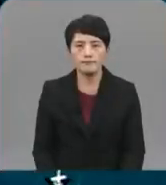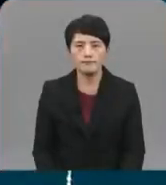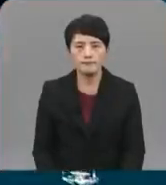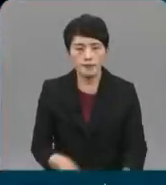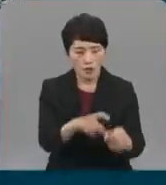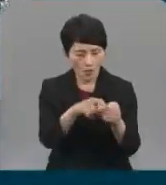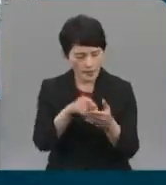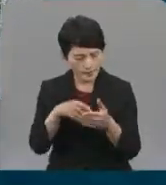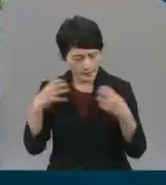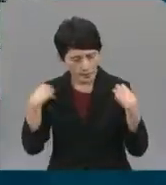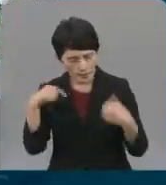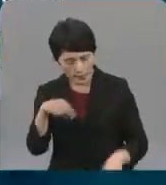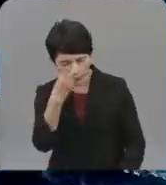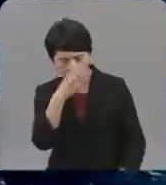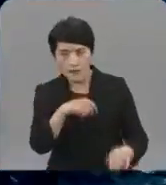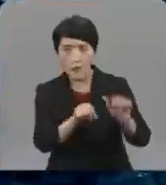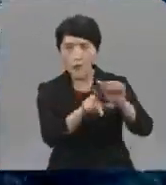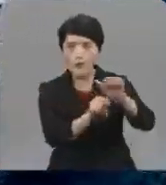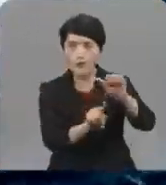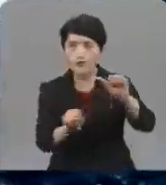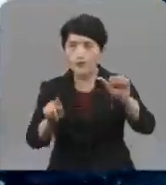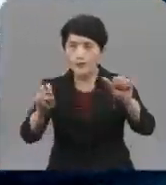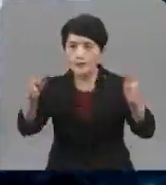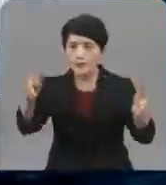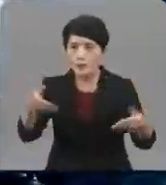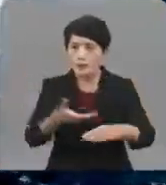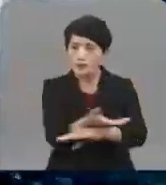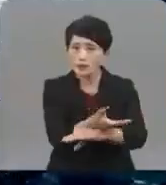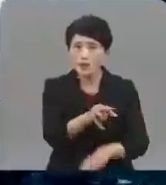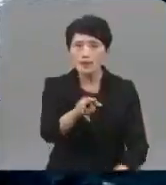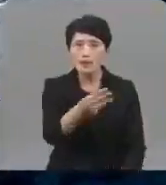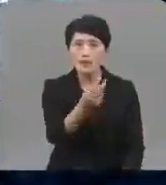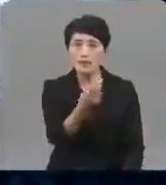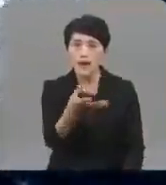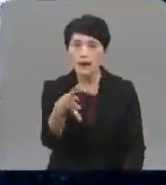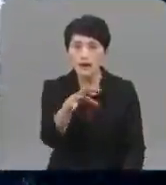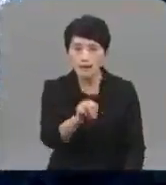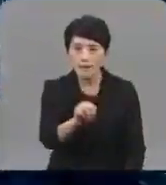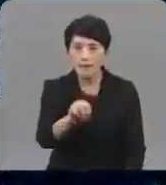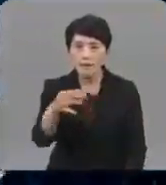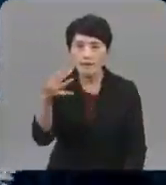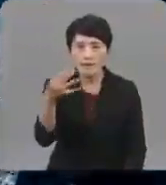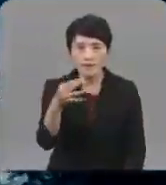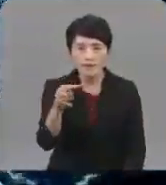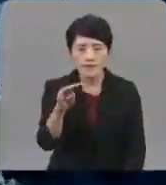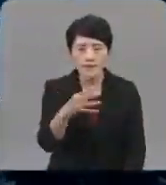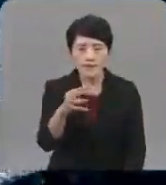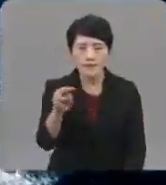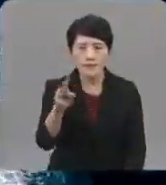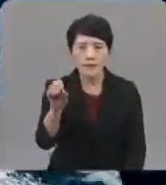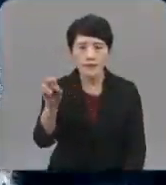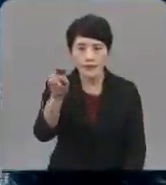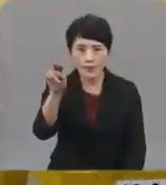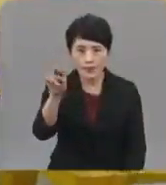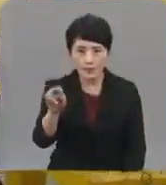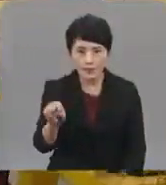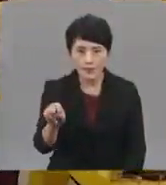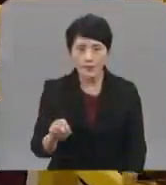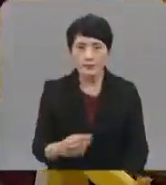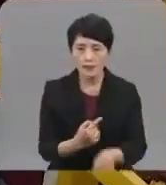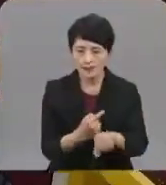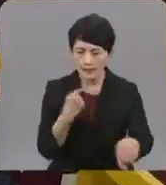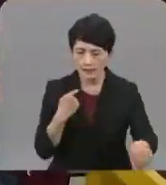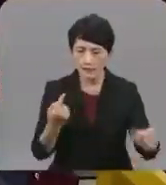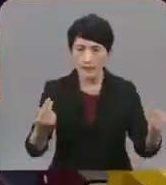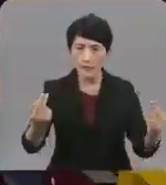数据显示，五月前二十天韩国出口额下滑超过16%。若五月最终